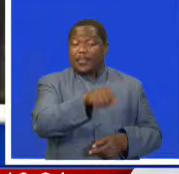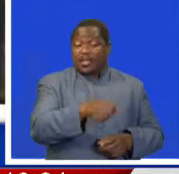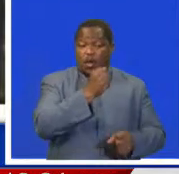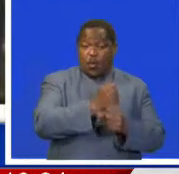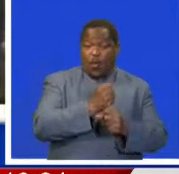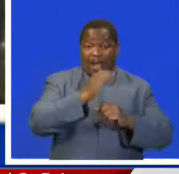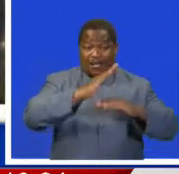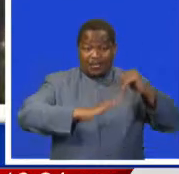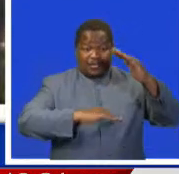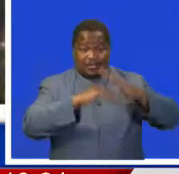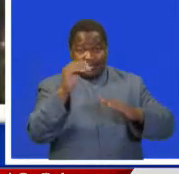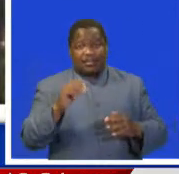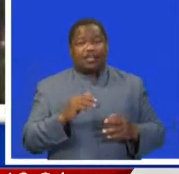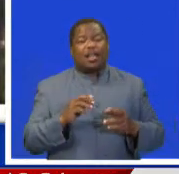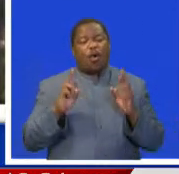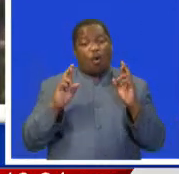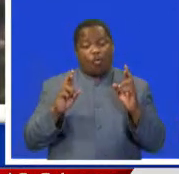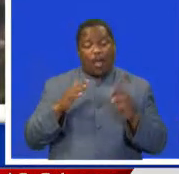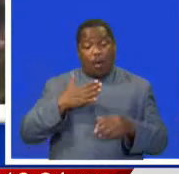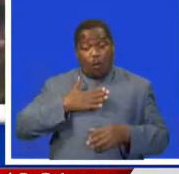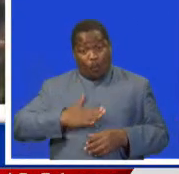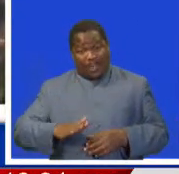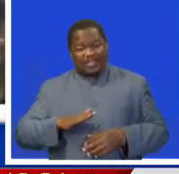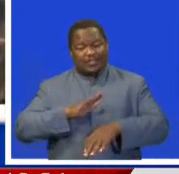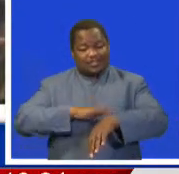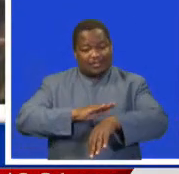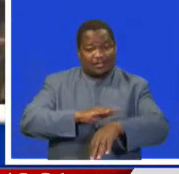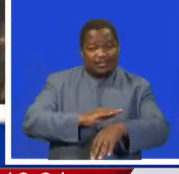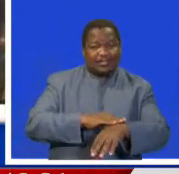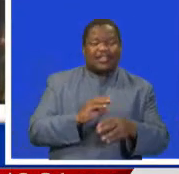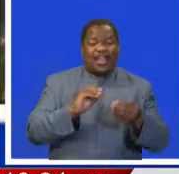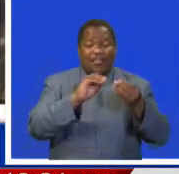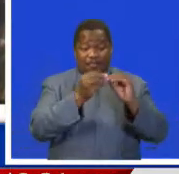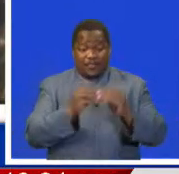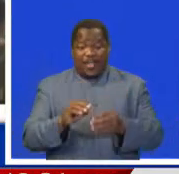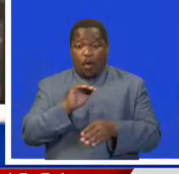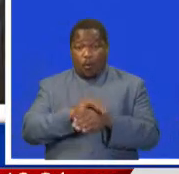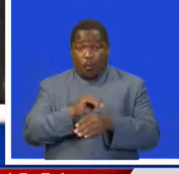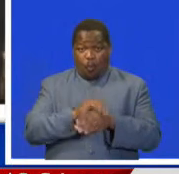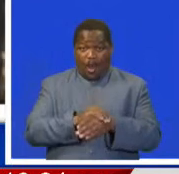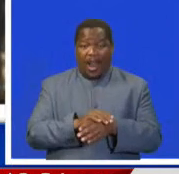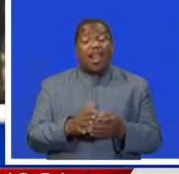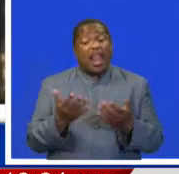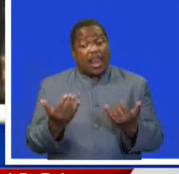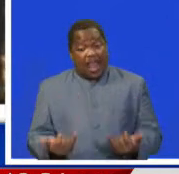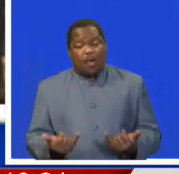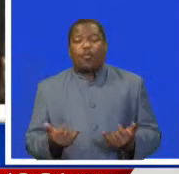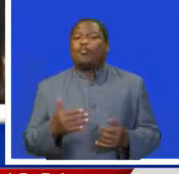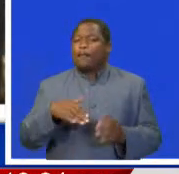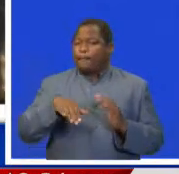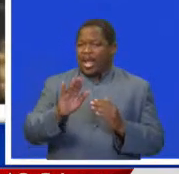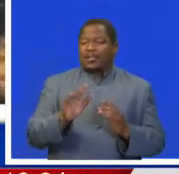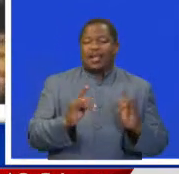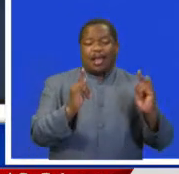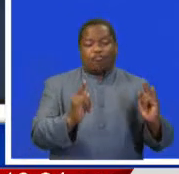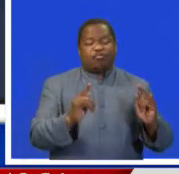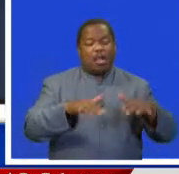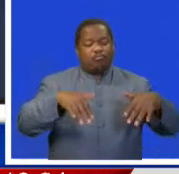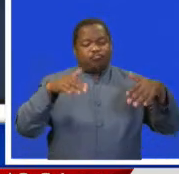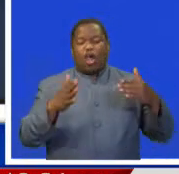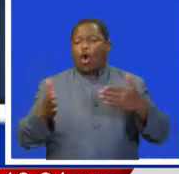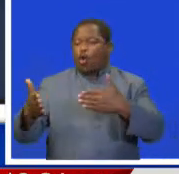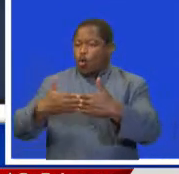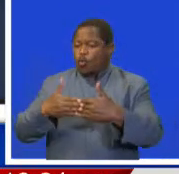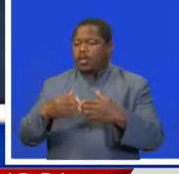ngalo ekhulu ukuphuthuma le stadium maybe sesike sisivale sitokhona lokuthi ungaphazamiseki